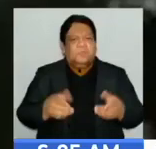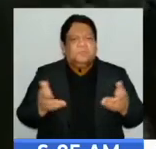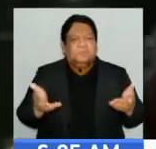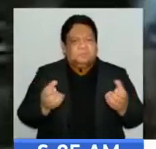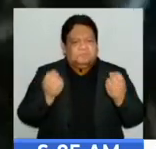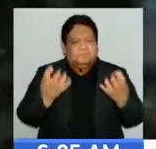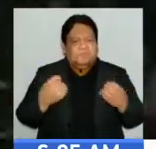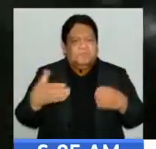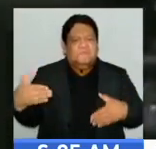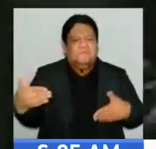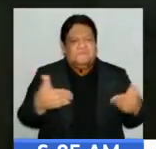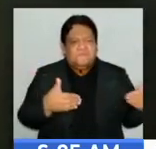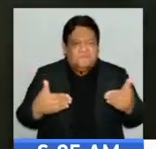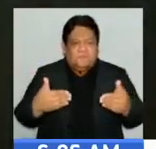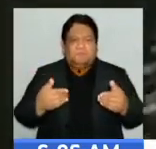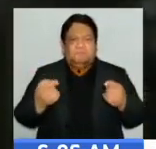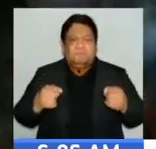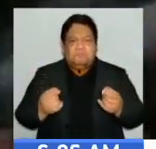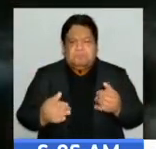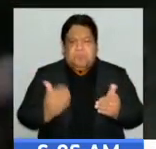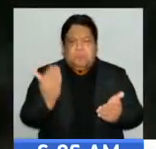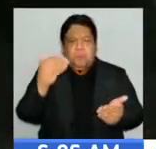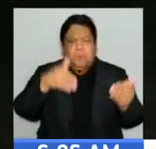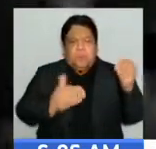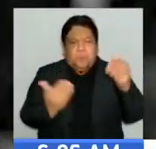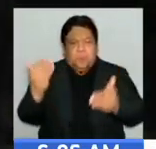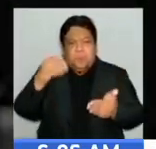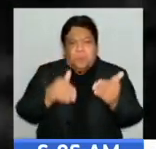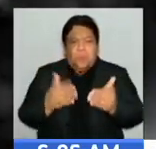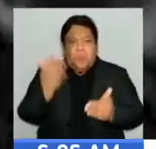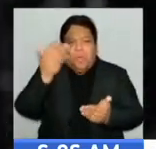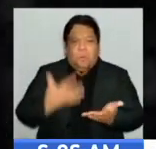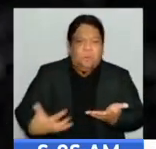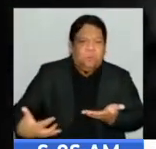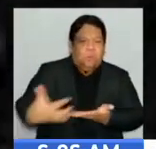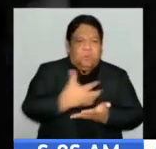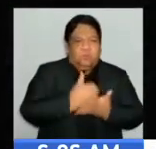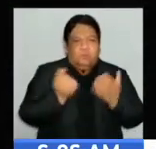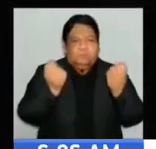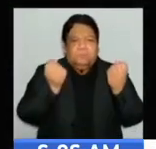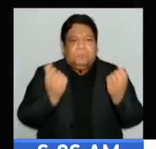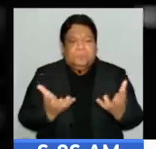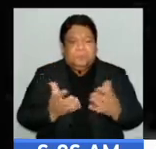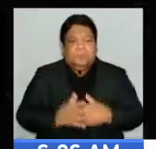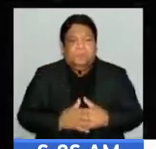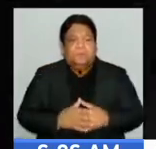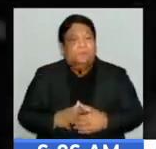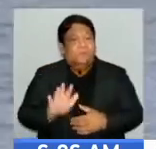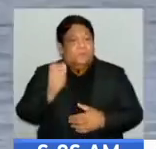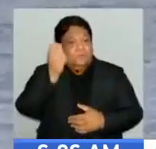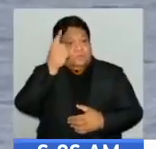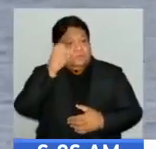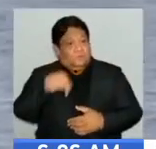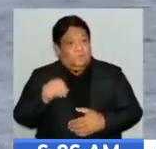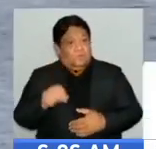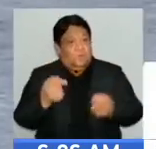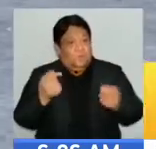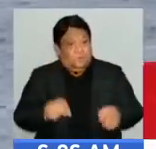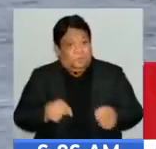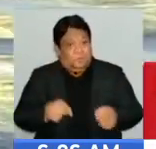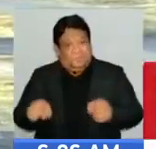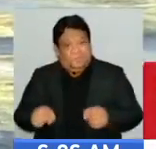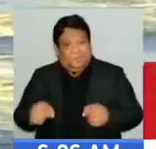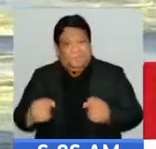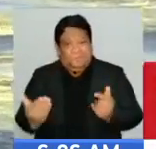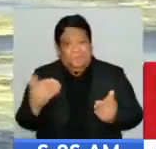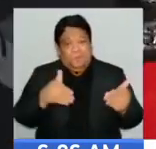talaga namang biyaya dahil banye banyera ang napupuno pero kahit sa labas ng ganitong mga pagkakataon Mayaman sa